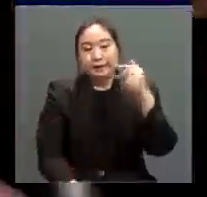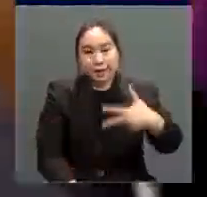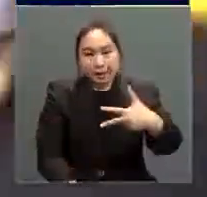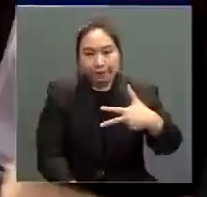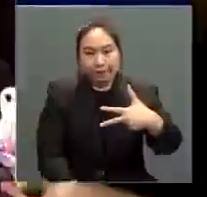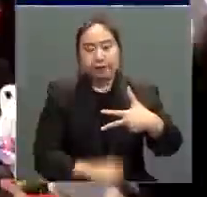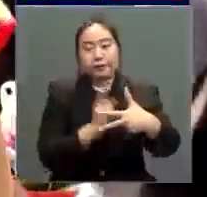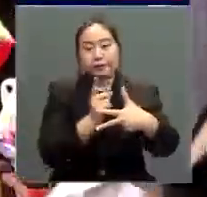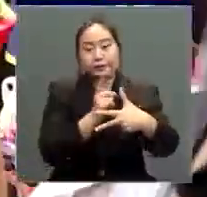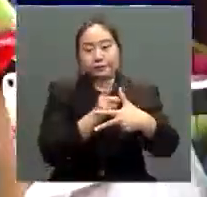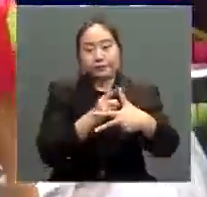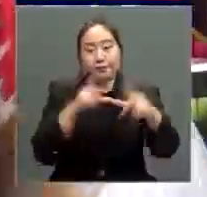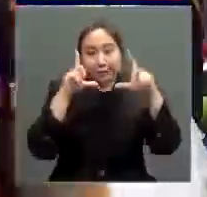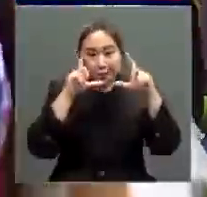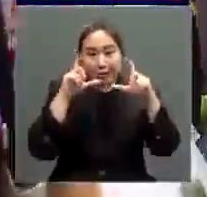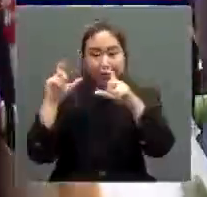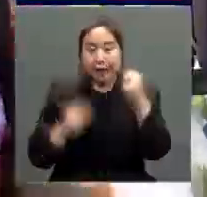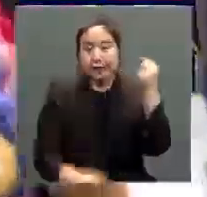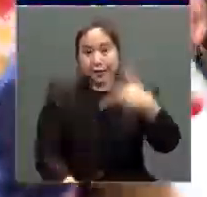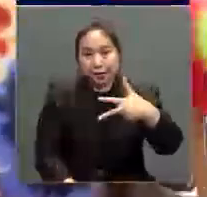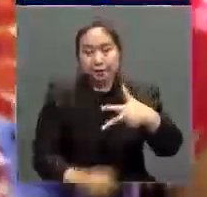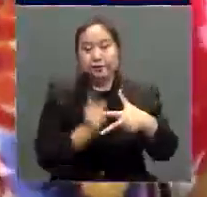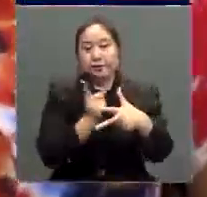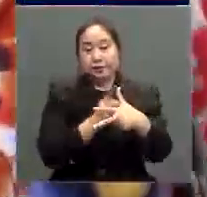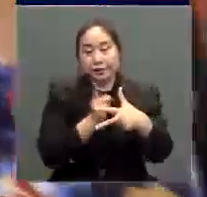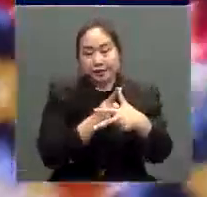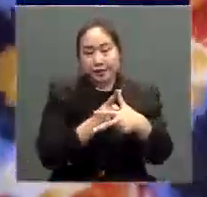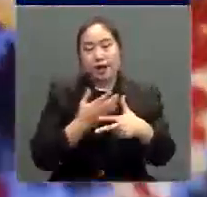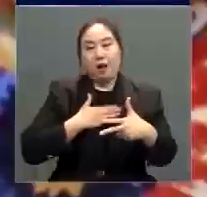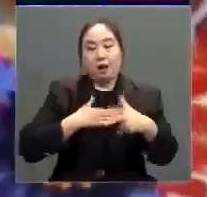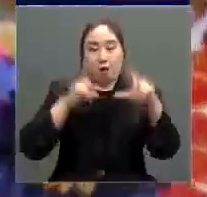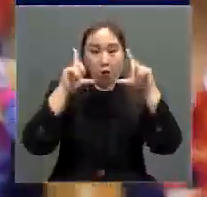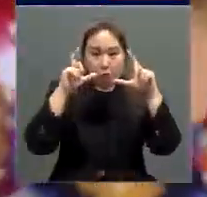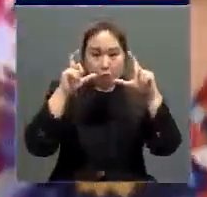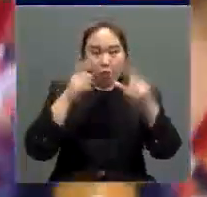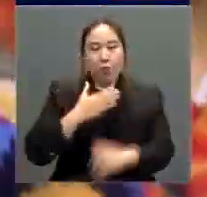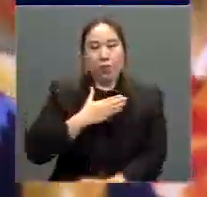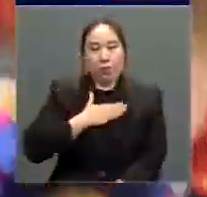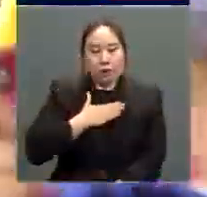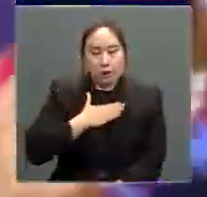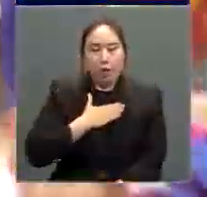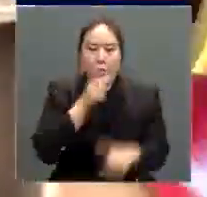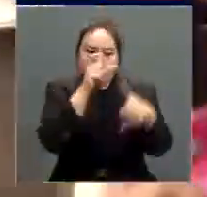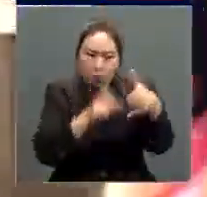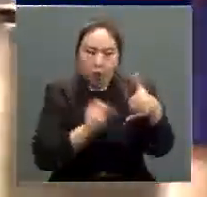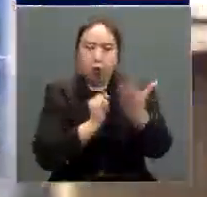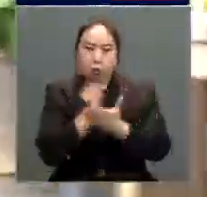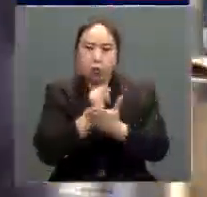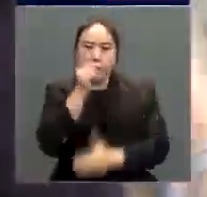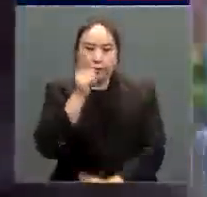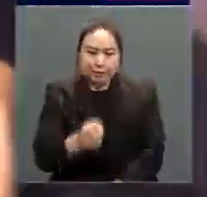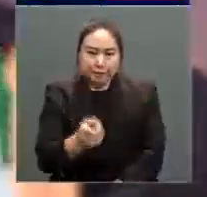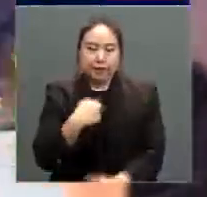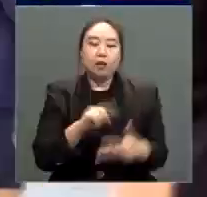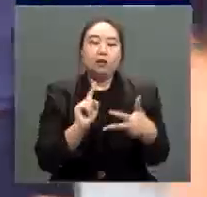3อย่างด้วยการเป็นรูปถ่าย3สิ่งสิ่งแรกก็คือรูปถ่ายของเราเพื่อเป็นการยืนยันว่าเป็นตัวตนของเราจริงๆสิ่ง